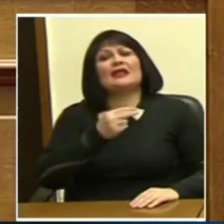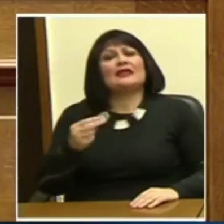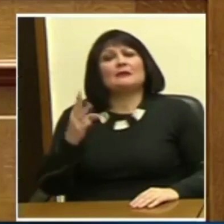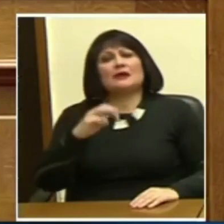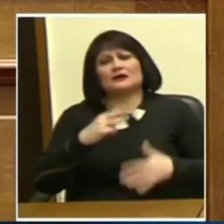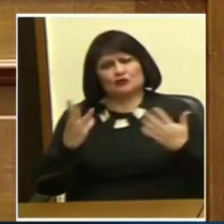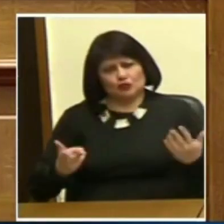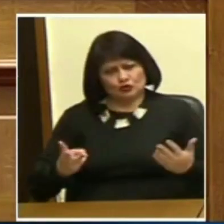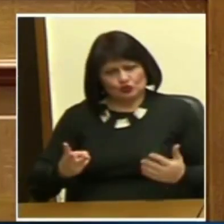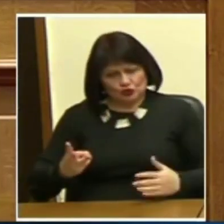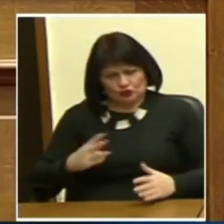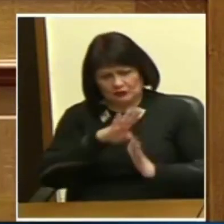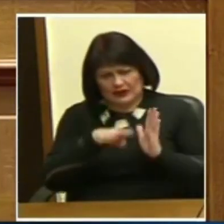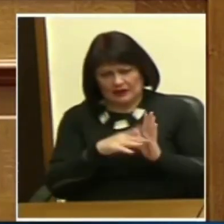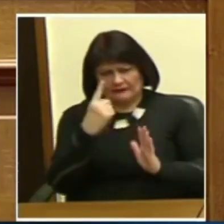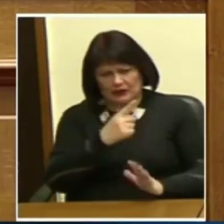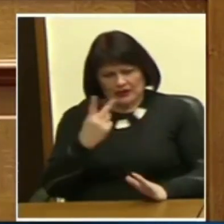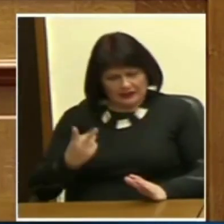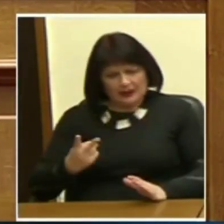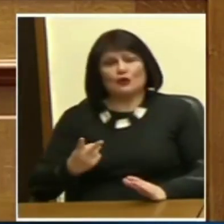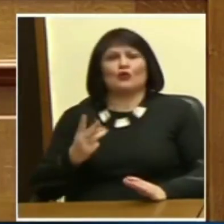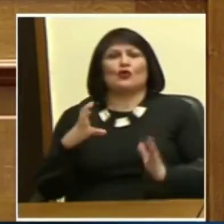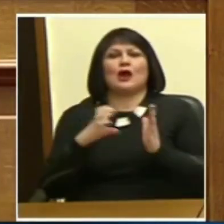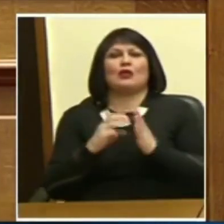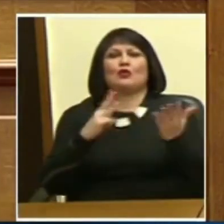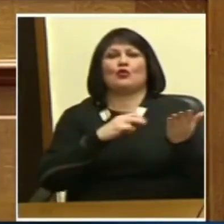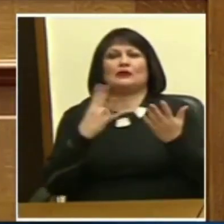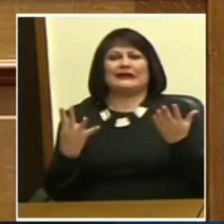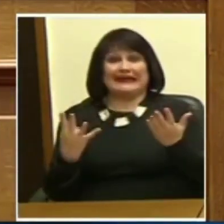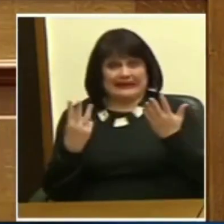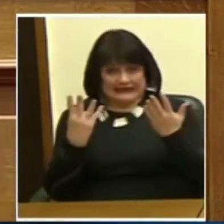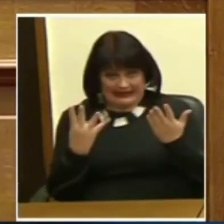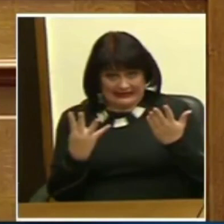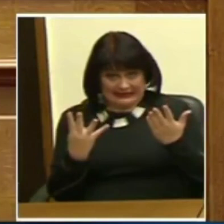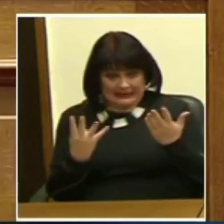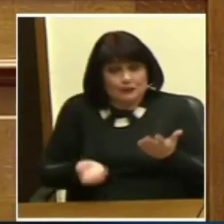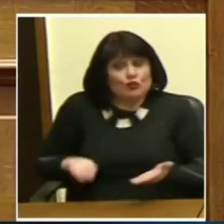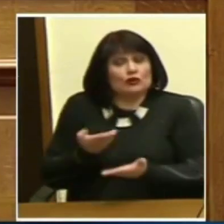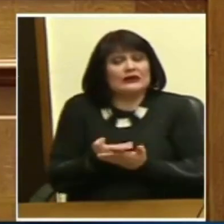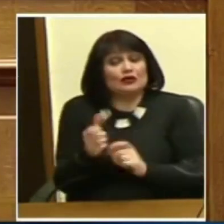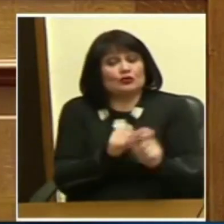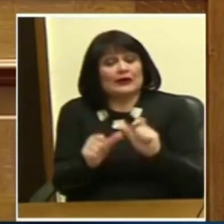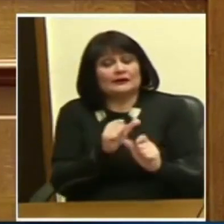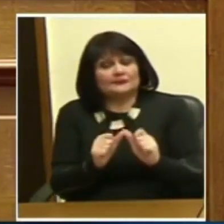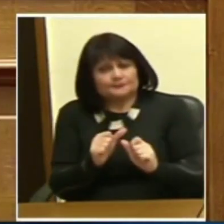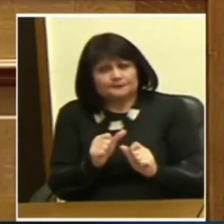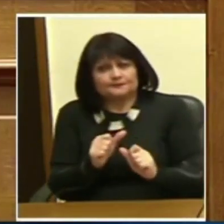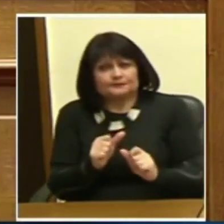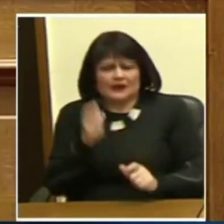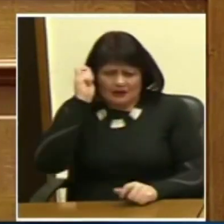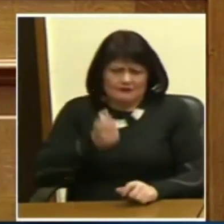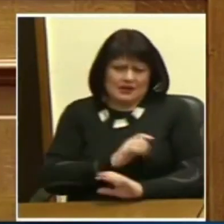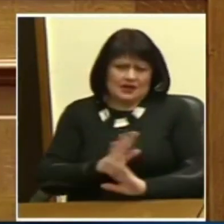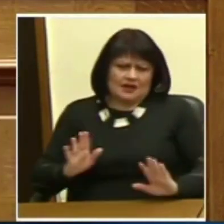την παράγραφο 1 και την παράγραφο 2 του άρθρου 84, η προτινόμενη τροποποίηση κρίνεται από εμάς πάλι ως απαράδεκτη.